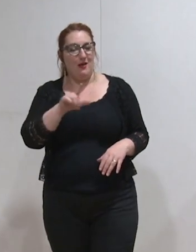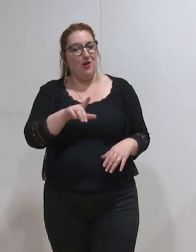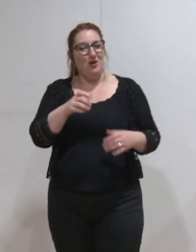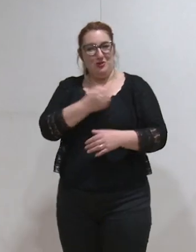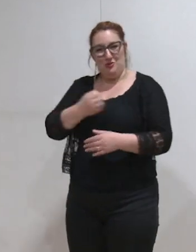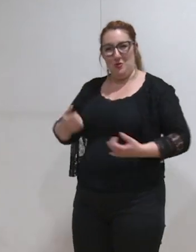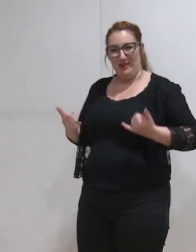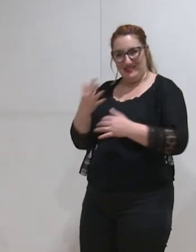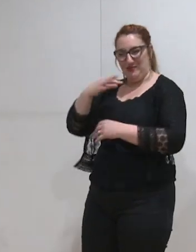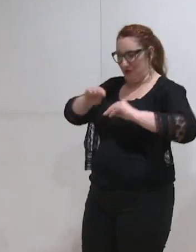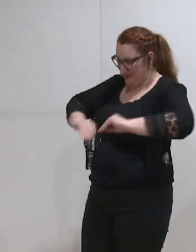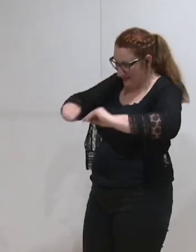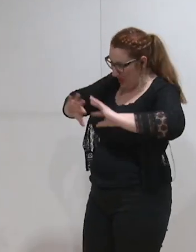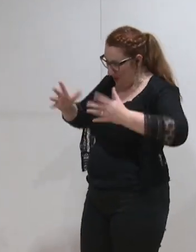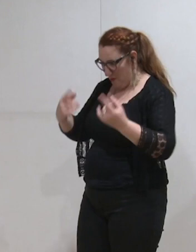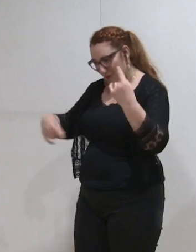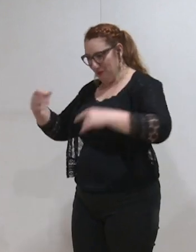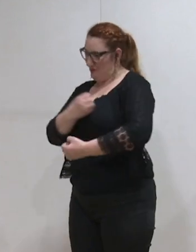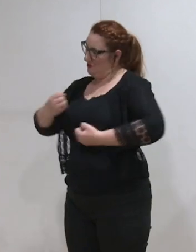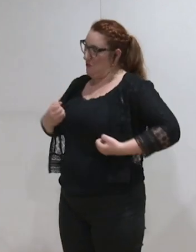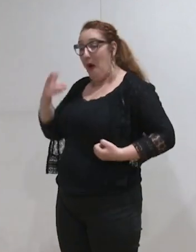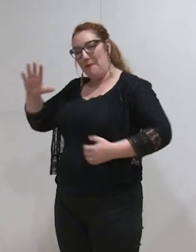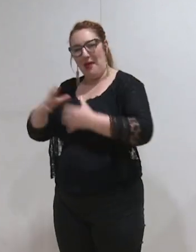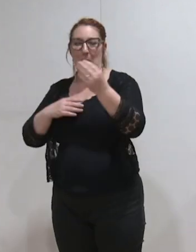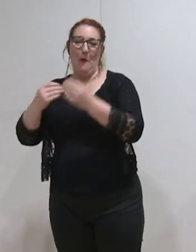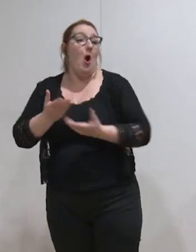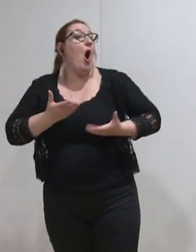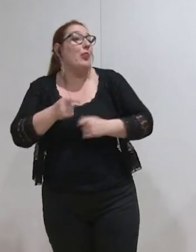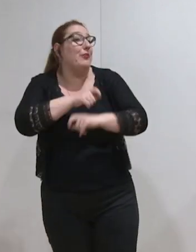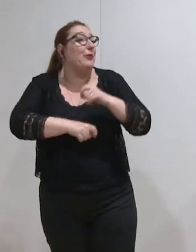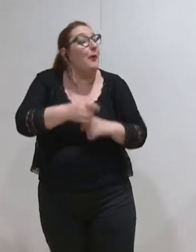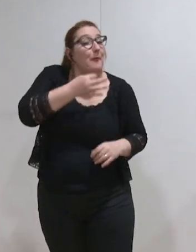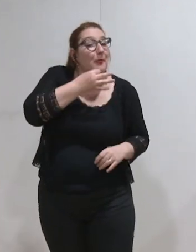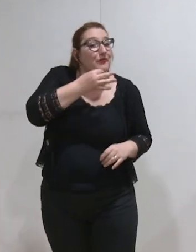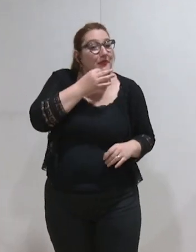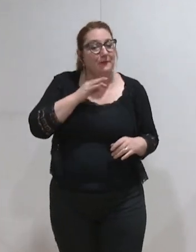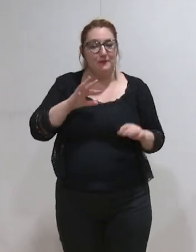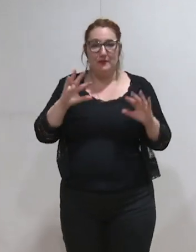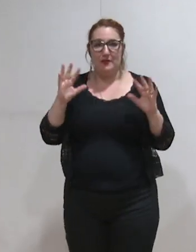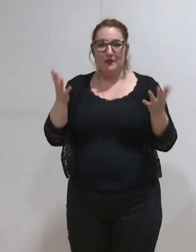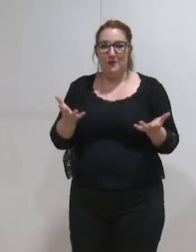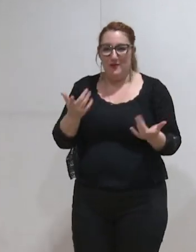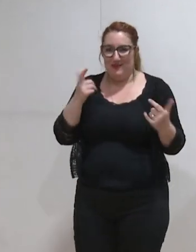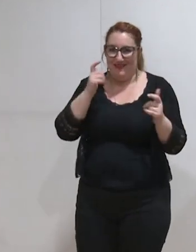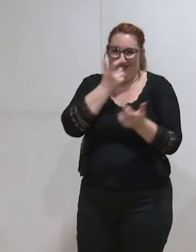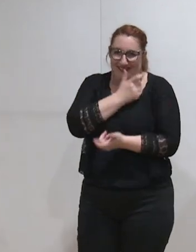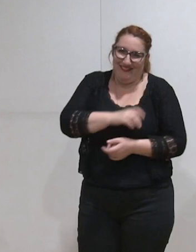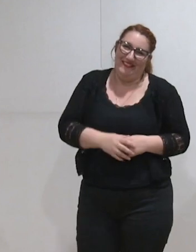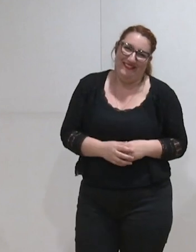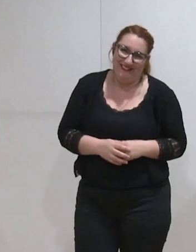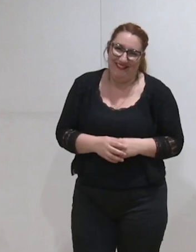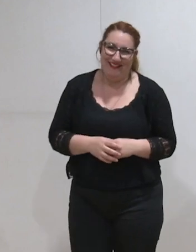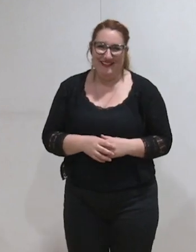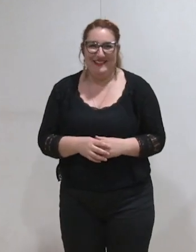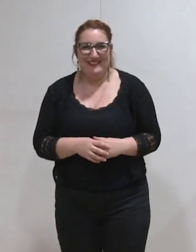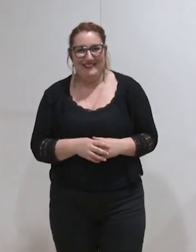heureux on voulait avoir des informations sur l'action des structures